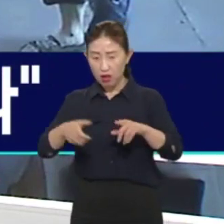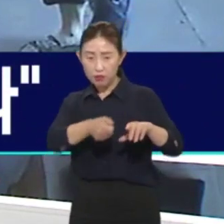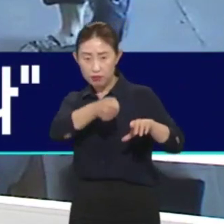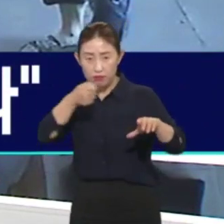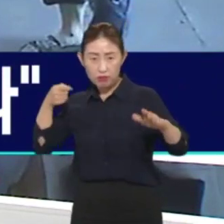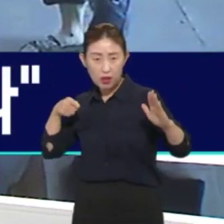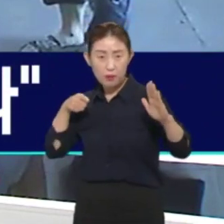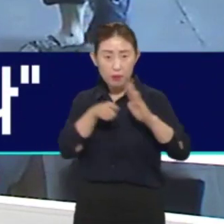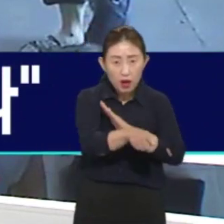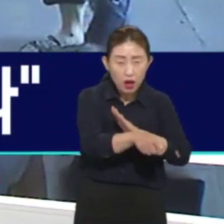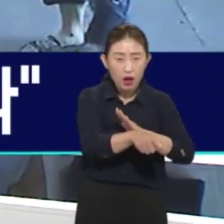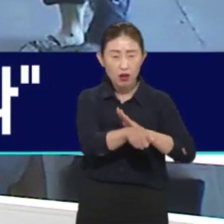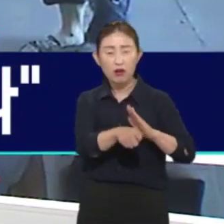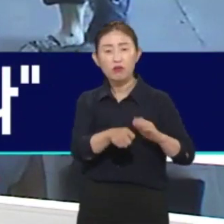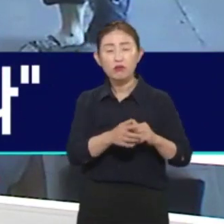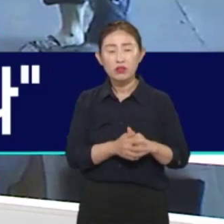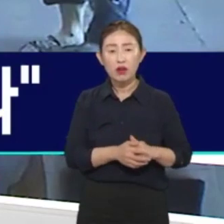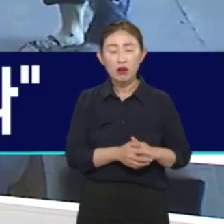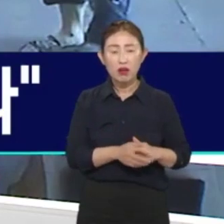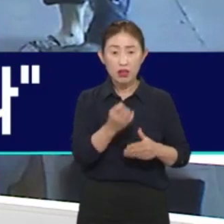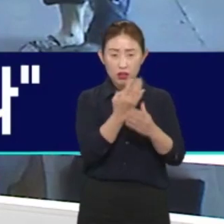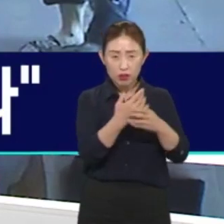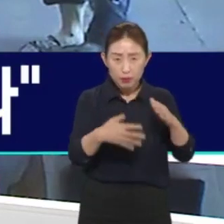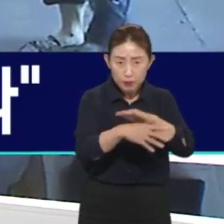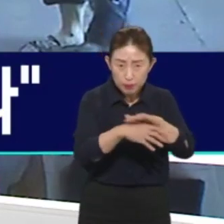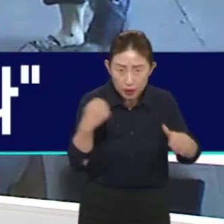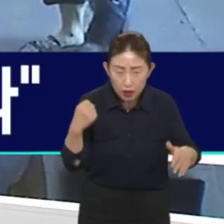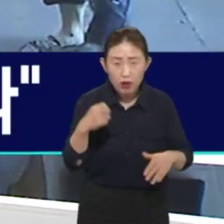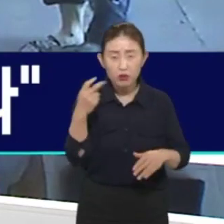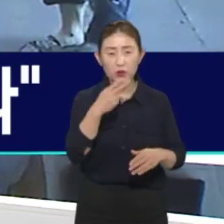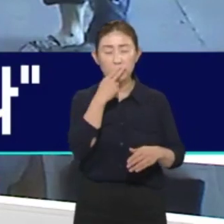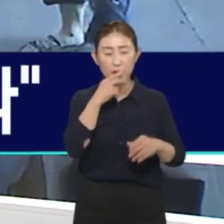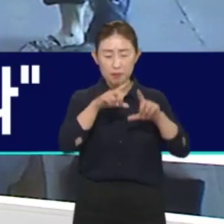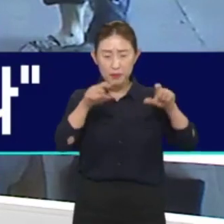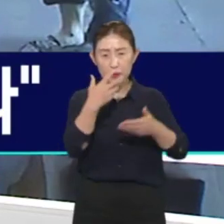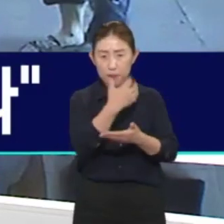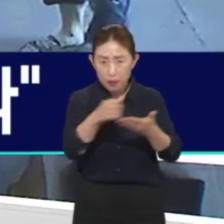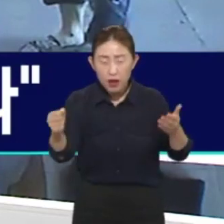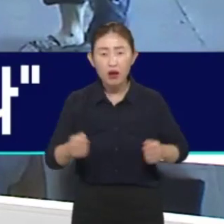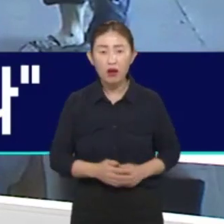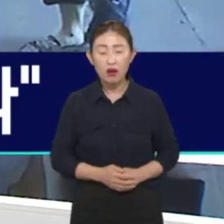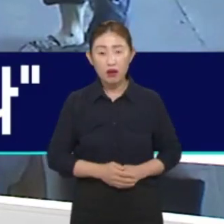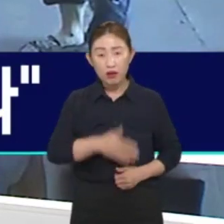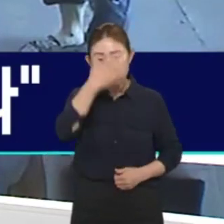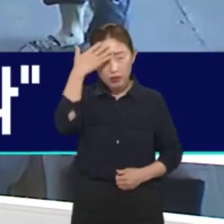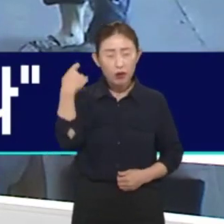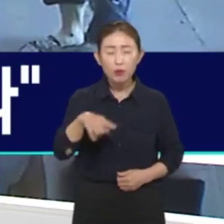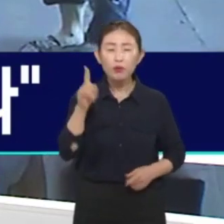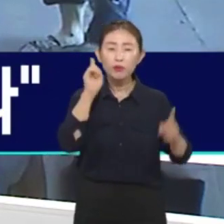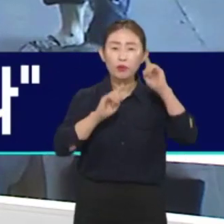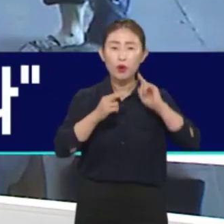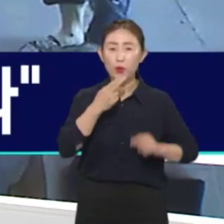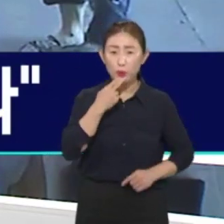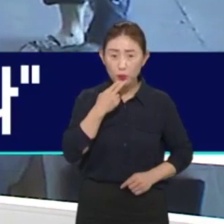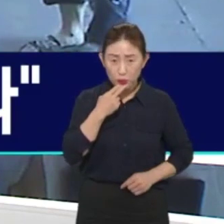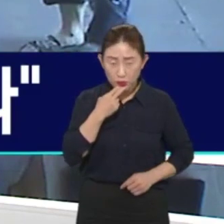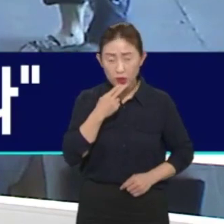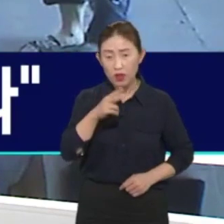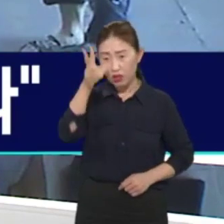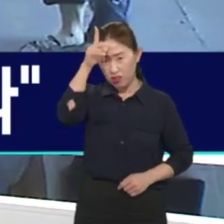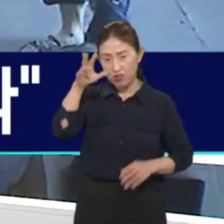빼앗아 달아났습니다. 다행히 다친 사람은 없었고 피의자도 금방 검거가 됐는데요. 최근 편의점을 노린 강력범죄가